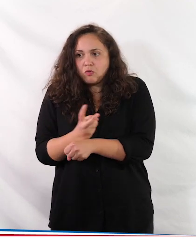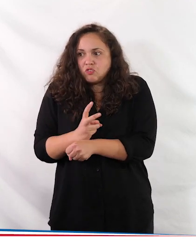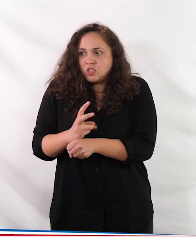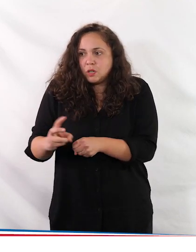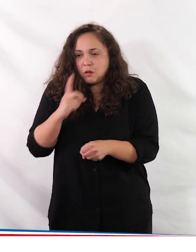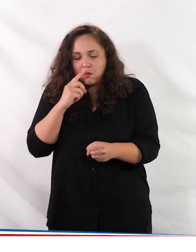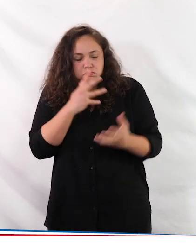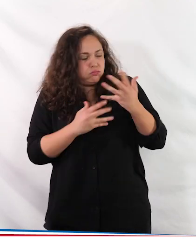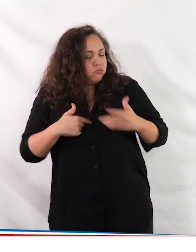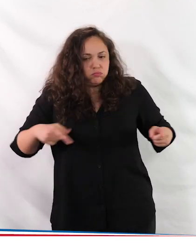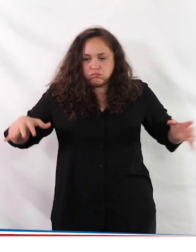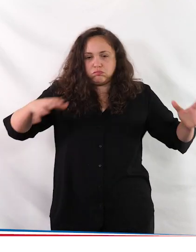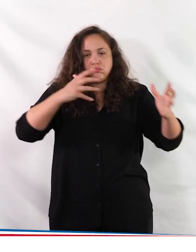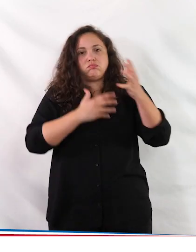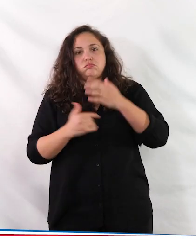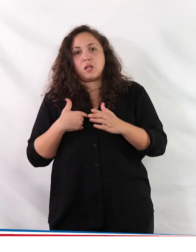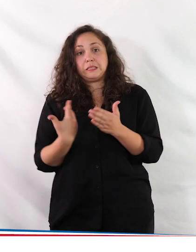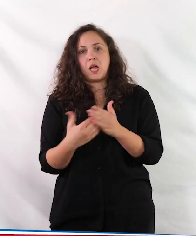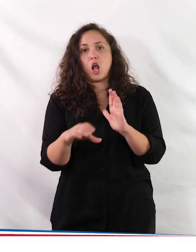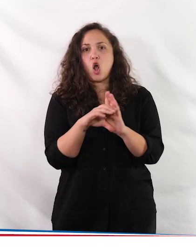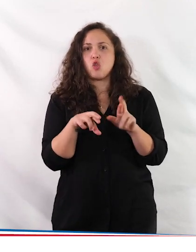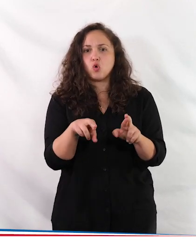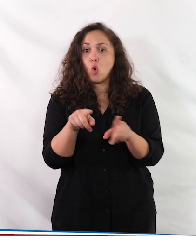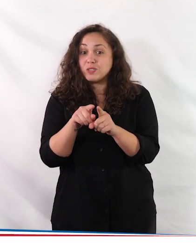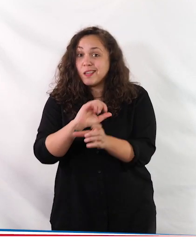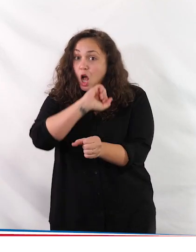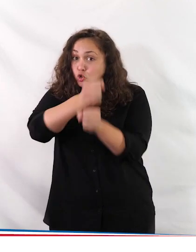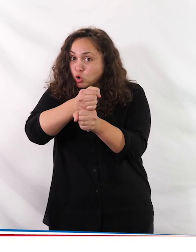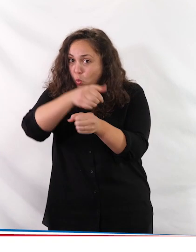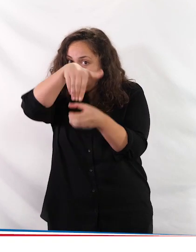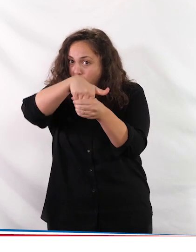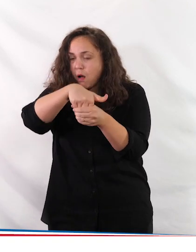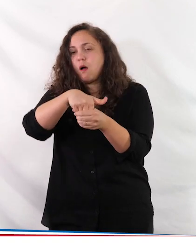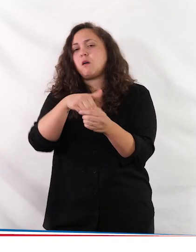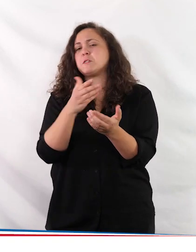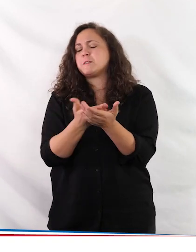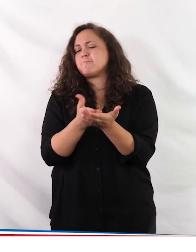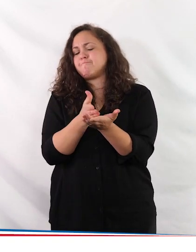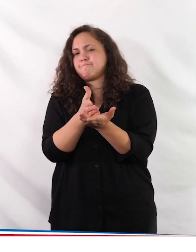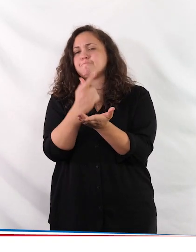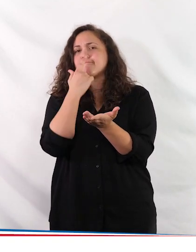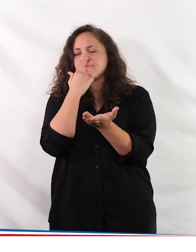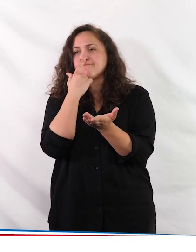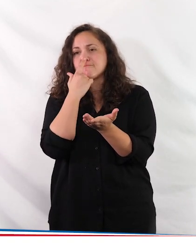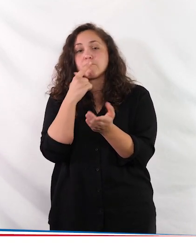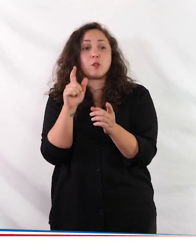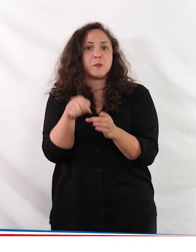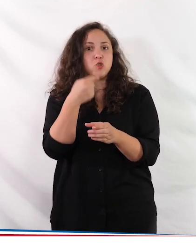personnes âgées qui ont beaucoup de mal à s'y retrouver. Le code de la rue et sa sanction me paraissent être une des pistes